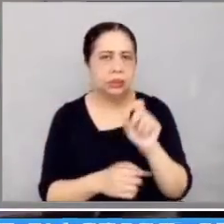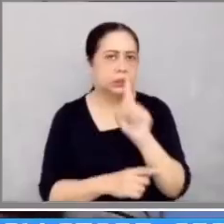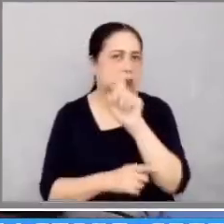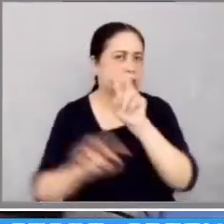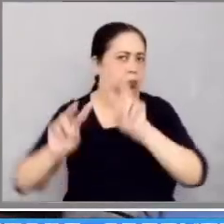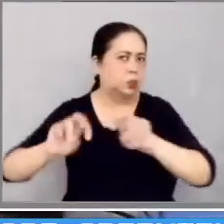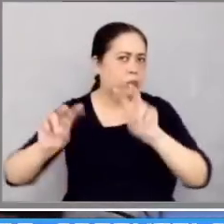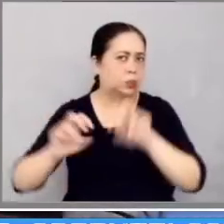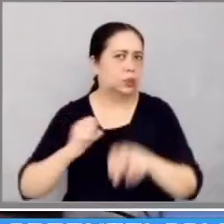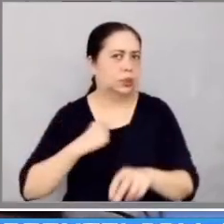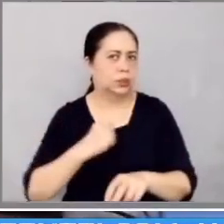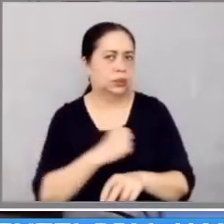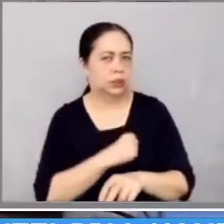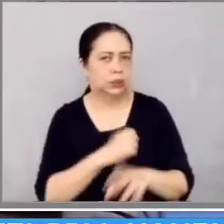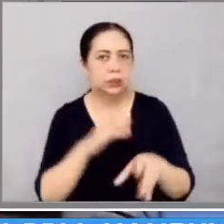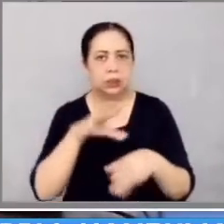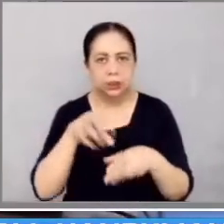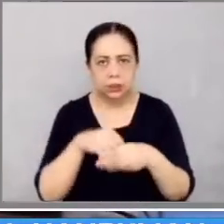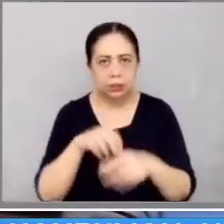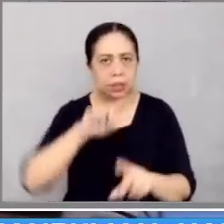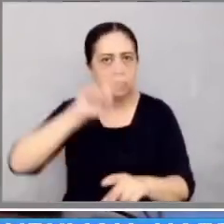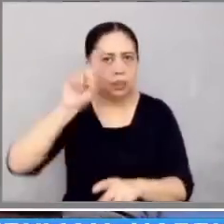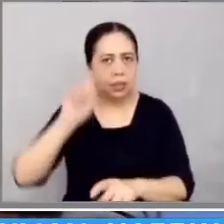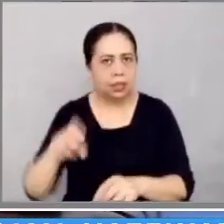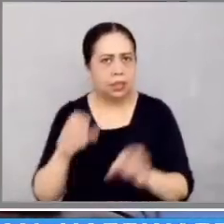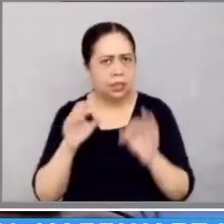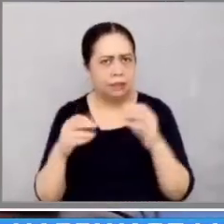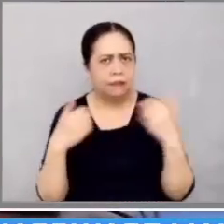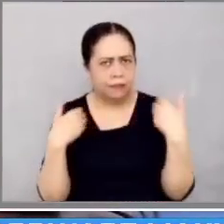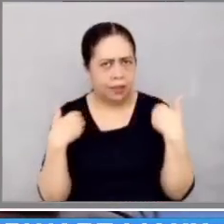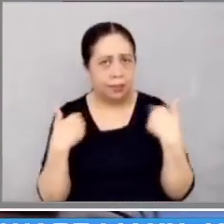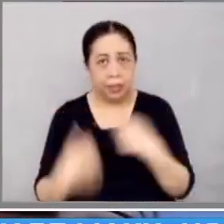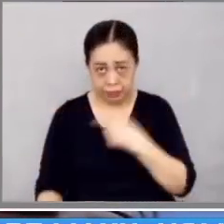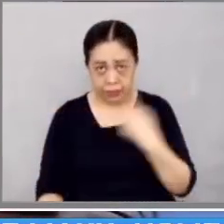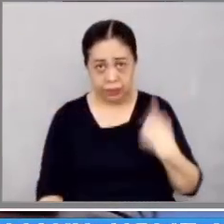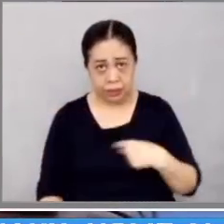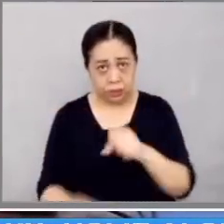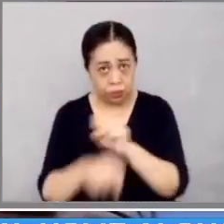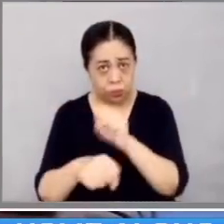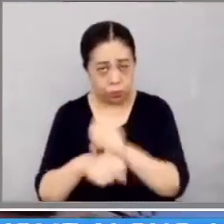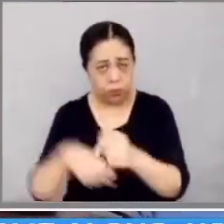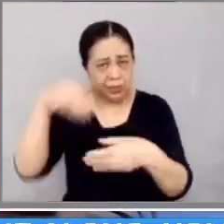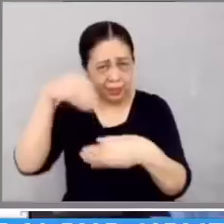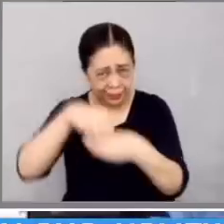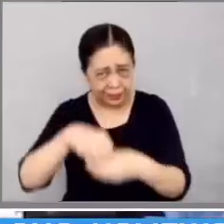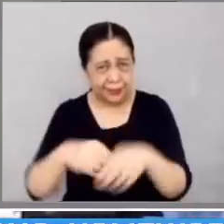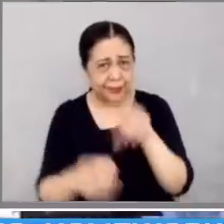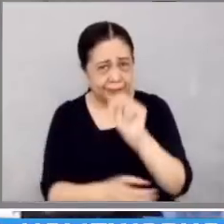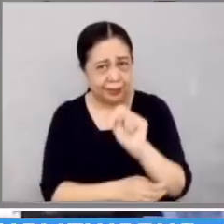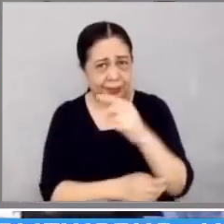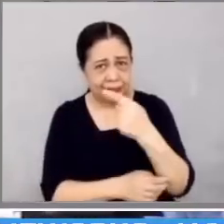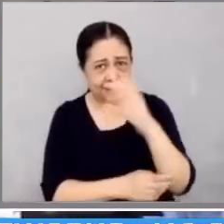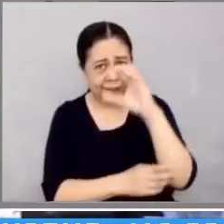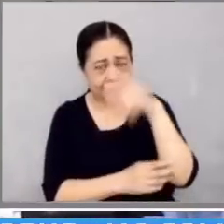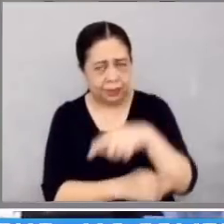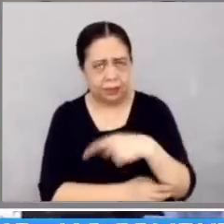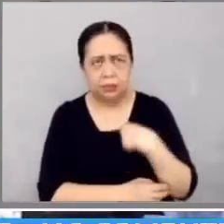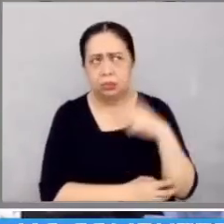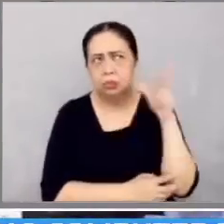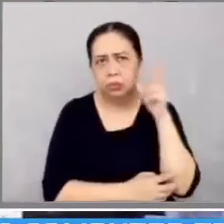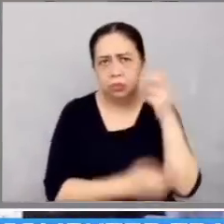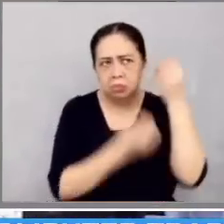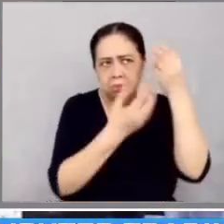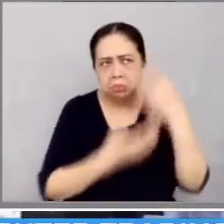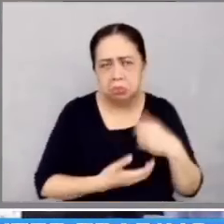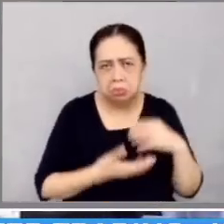Senado kabilang sa natanong ay kung may mga Chinong nagtatrabaho sa NGCP. Meron po ako natanggap na info,